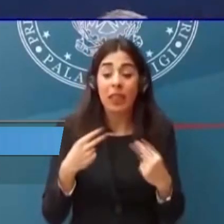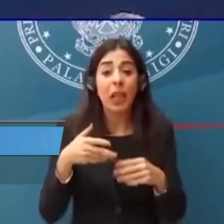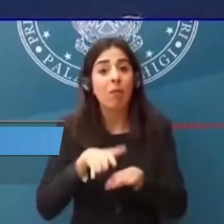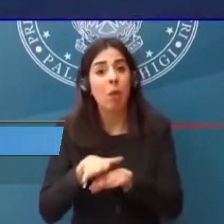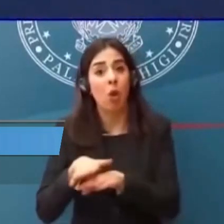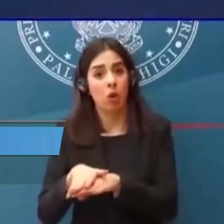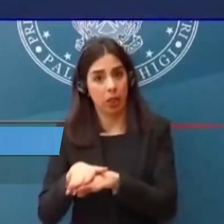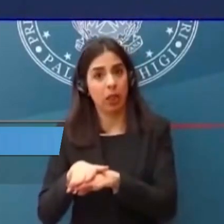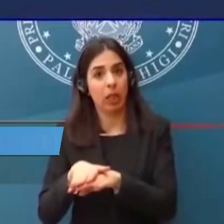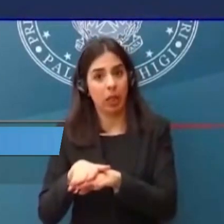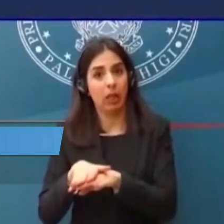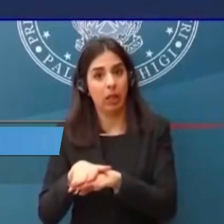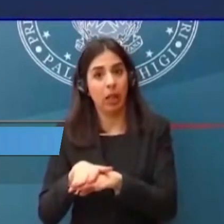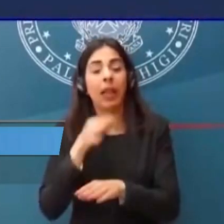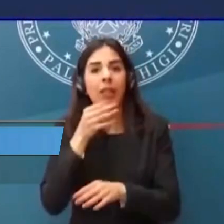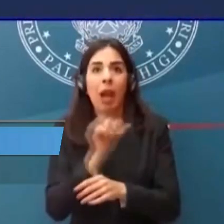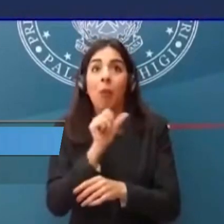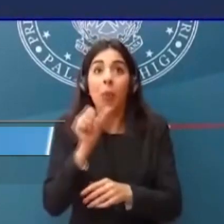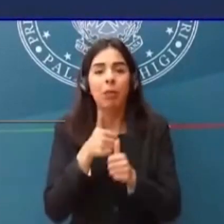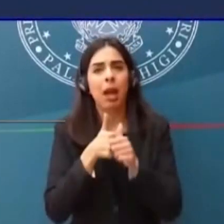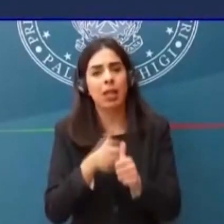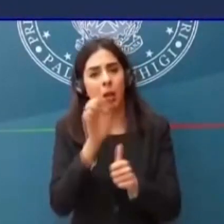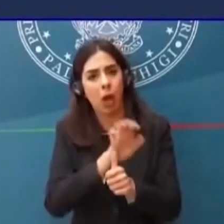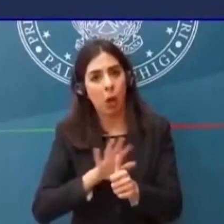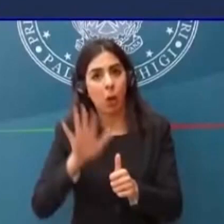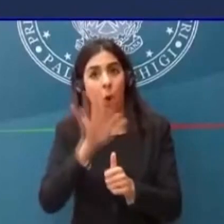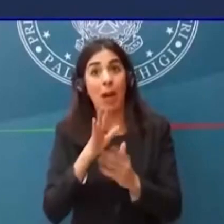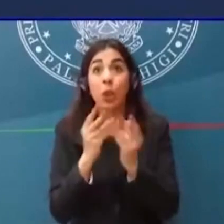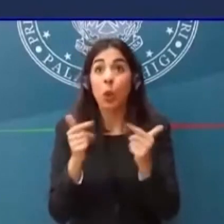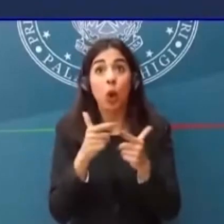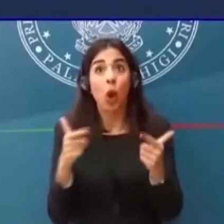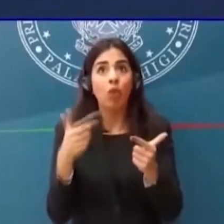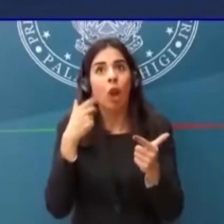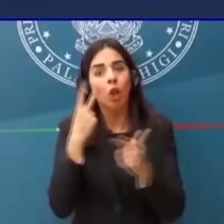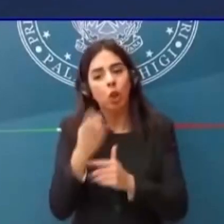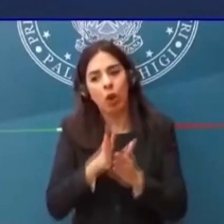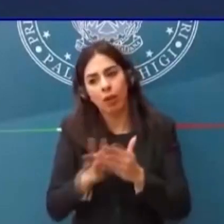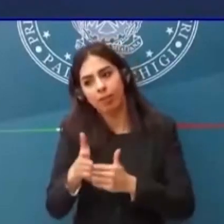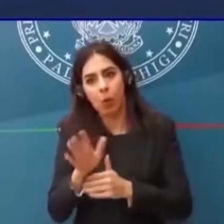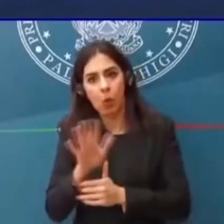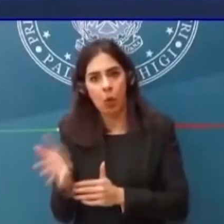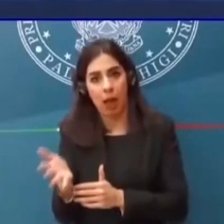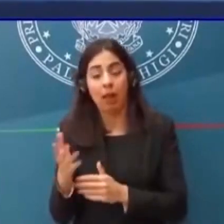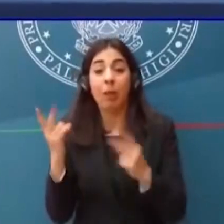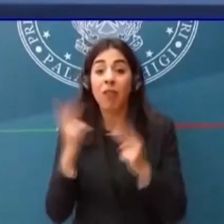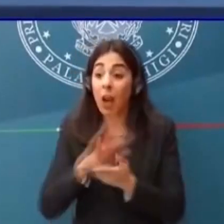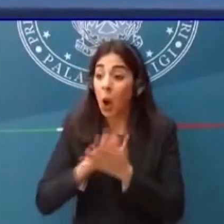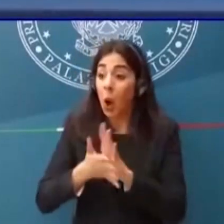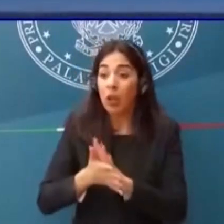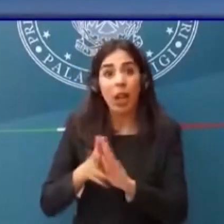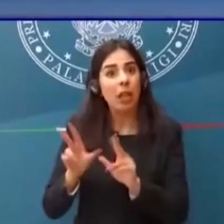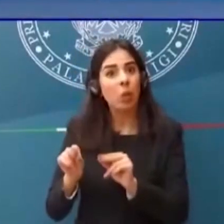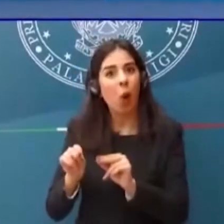vede una soluzione è chiaro che dovremmo dovremo cercare altre strade draghi che si vaccinerà con astra zeneca forse la settimana prossima